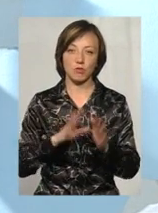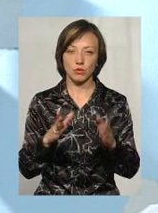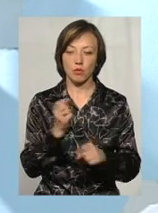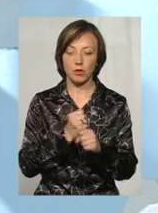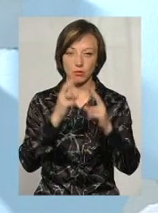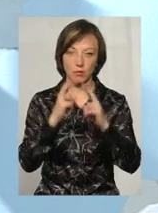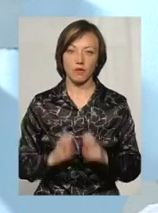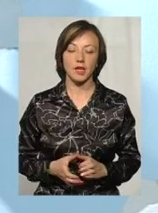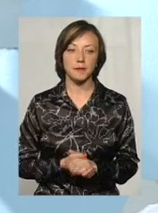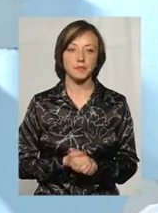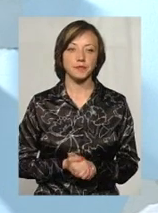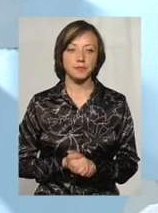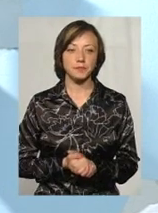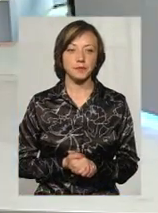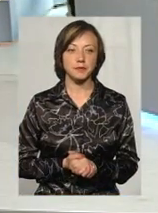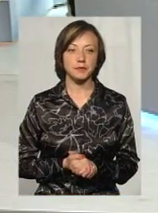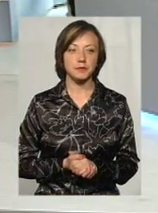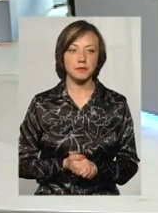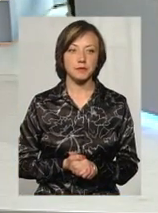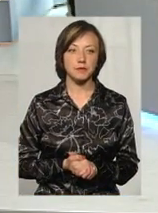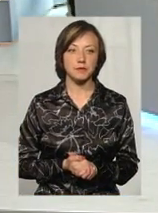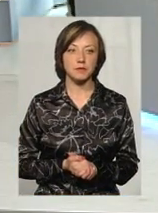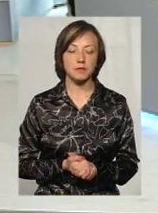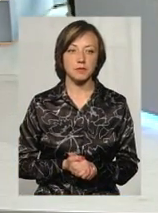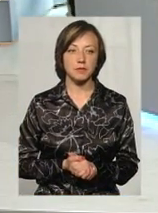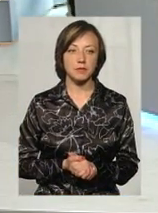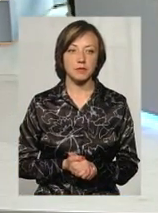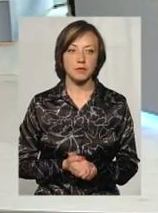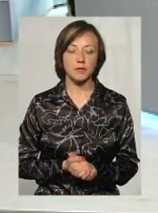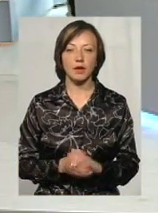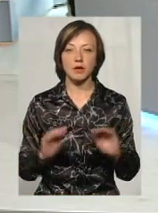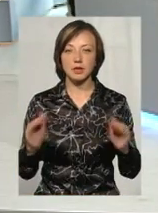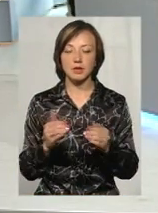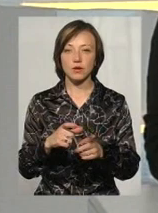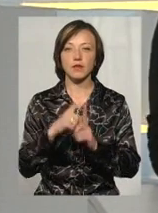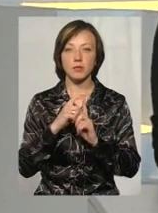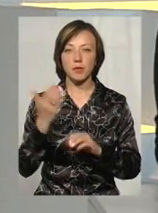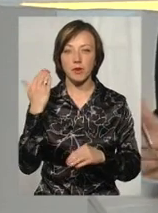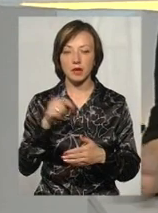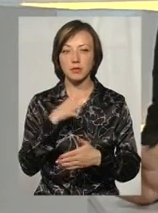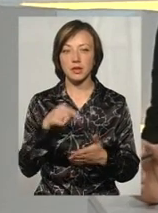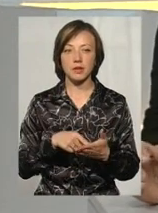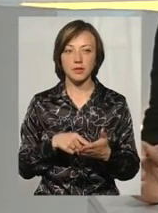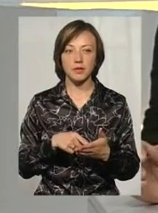тут немає ніякої проблеми. Дякую, пане Роман. І хотілося б ще стисло отримати відповідь на попереднє питання.